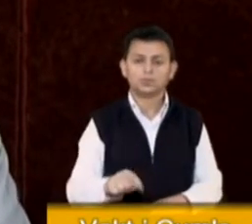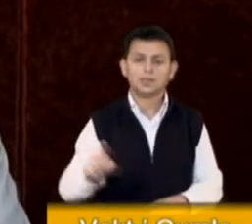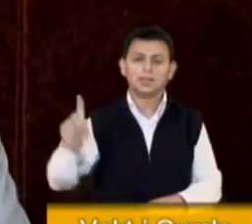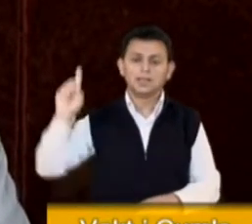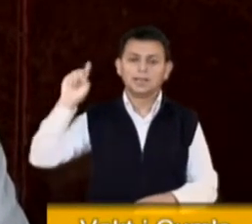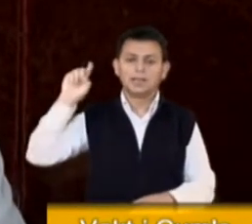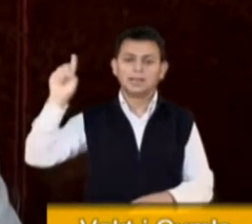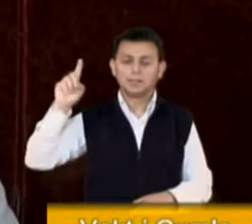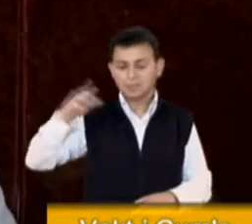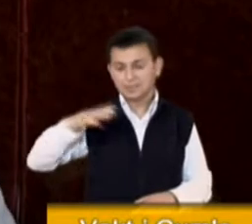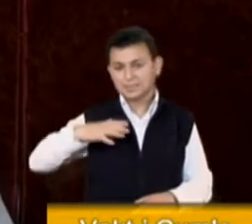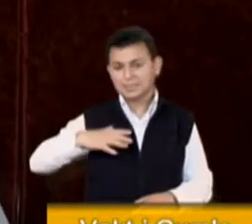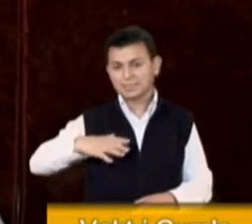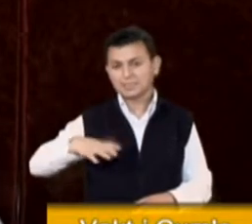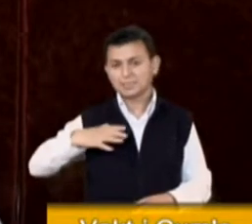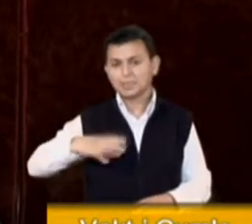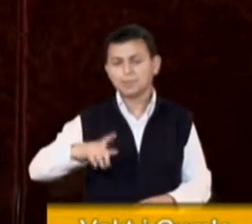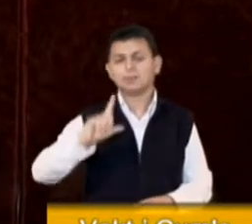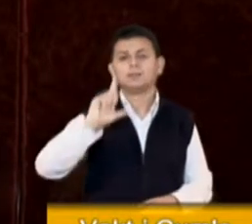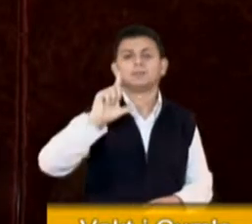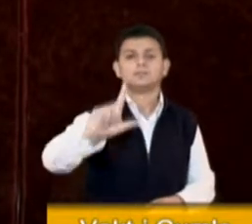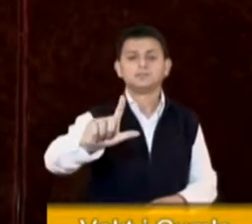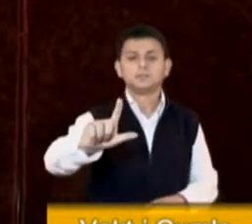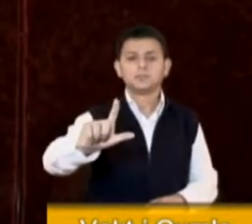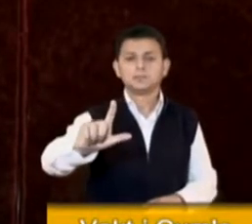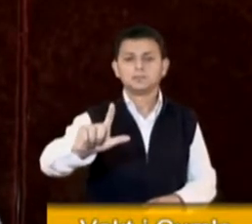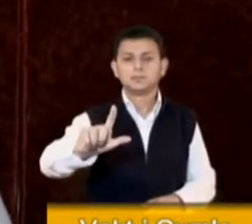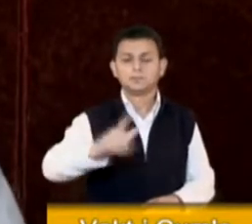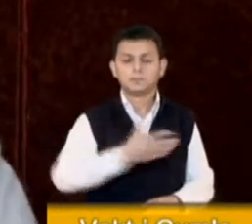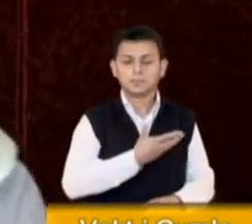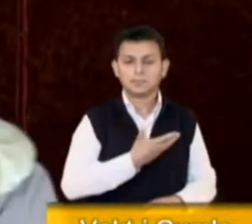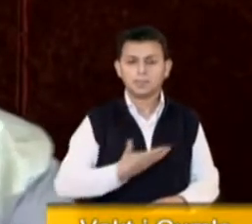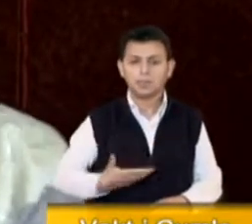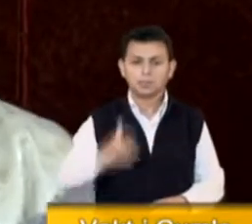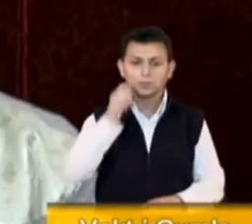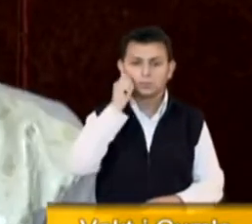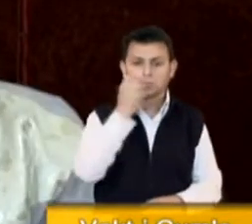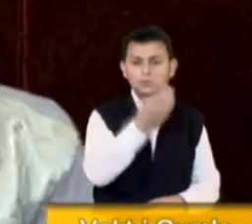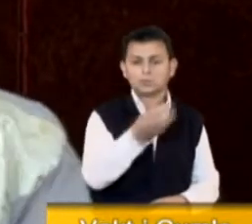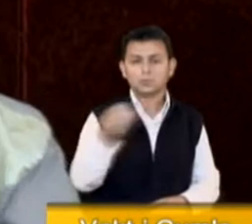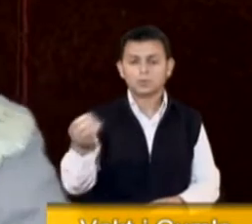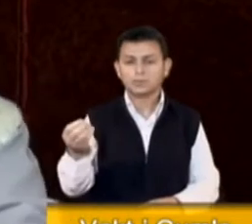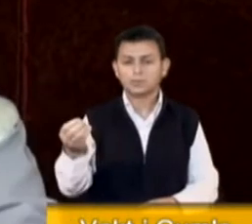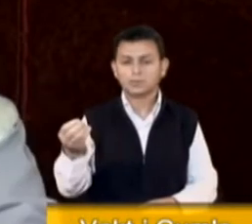ve hükmüne sığındırması gerekir. Muhterem müminler, az önce ifade ettiğim gibi